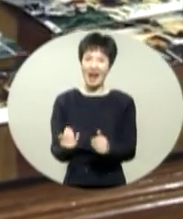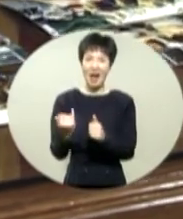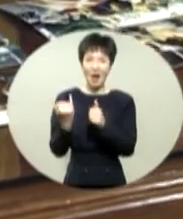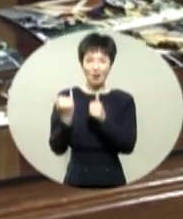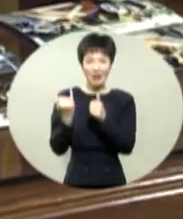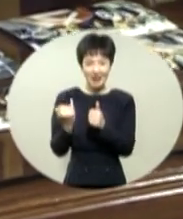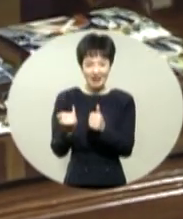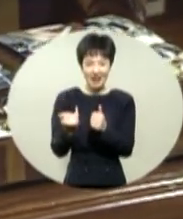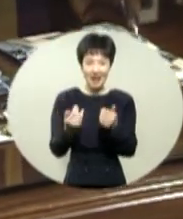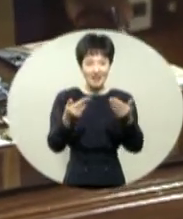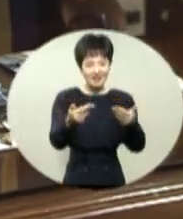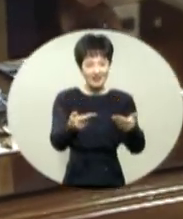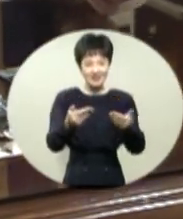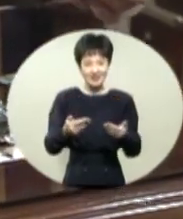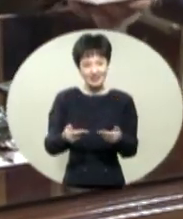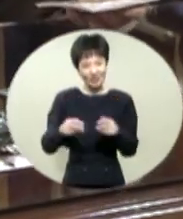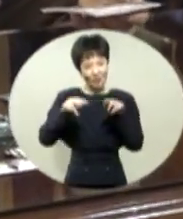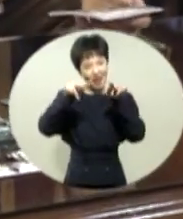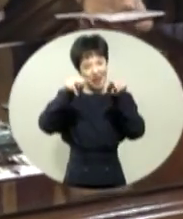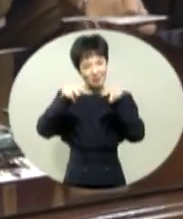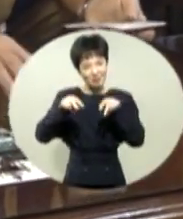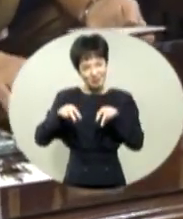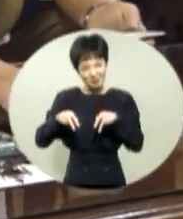も楽しみの一つ。